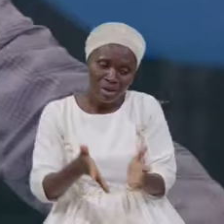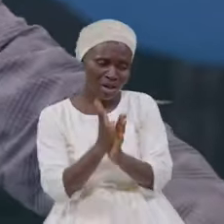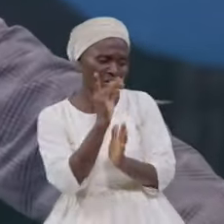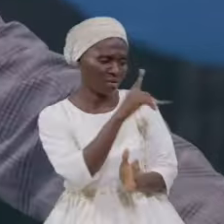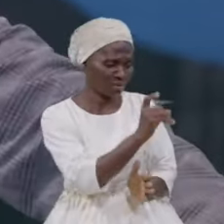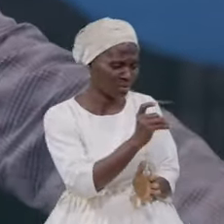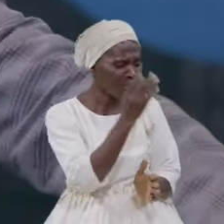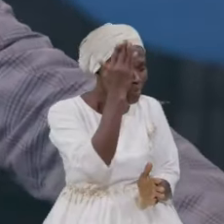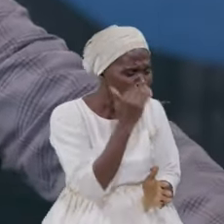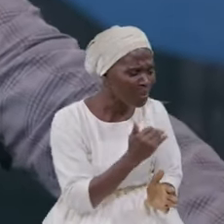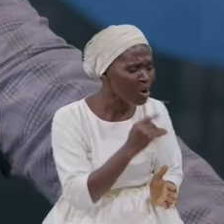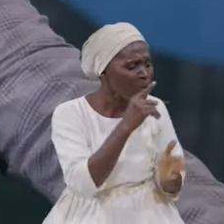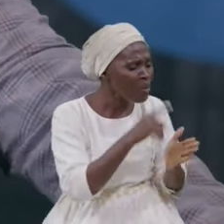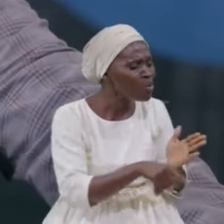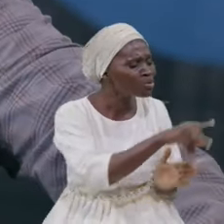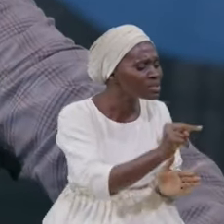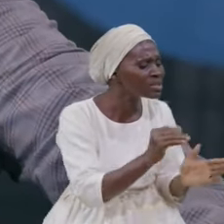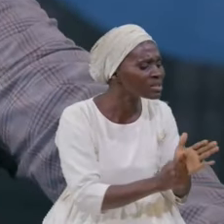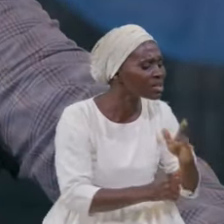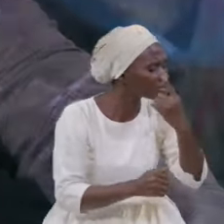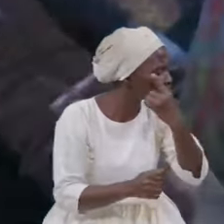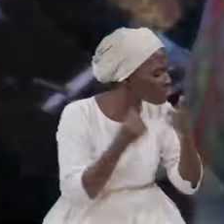grande demeure t'attend en haut.